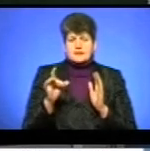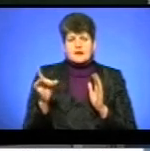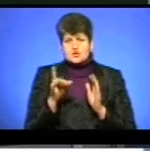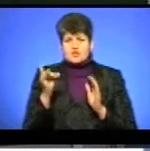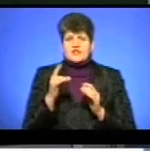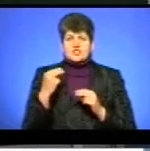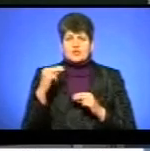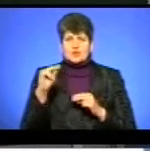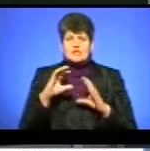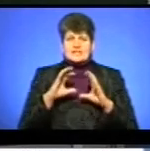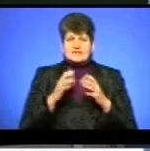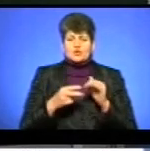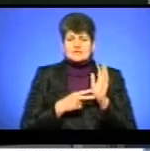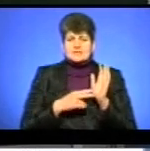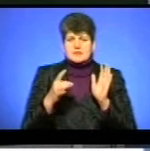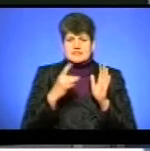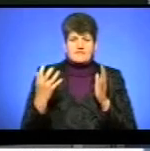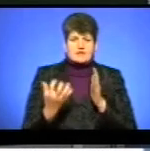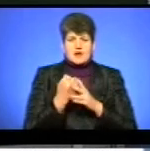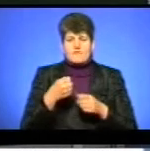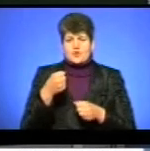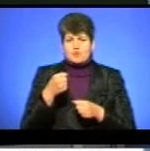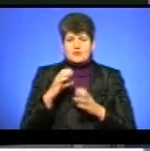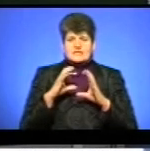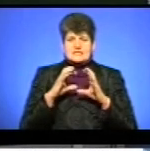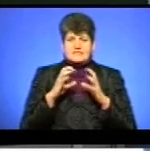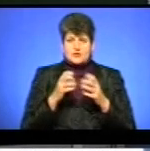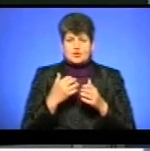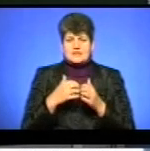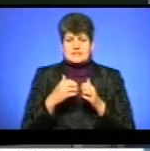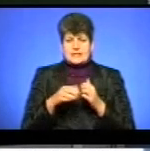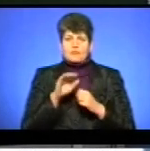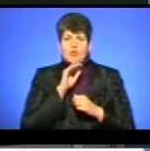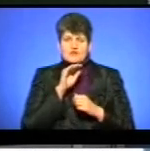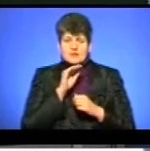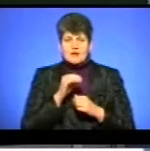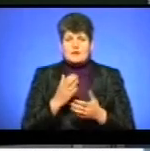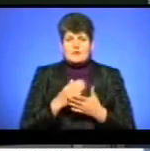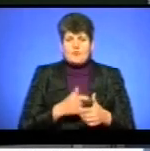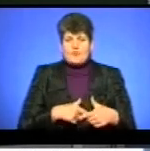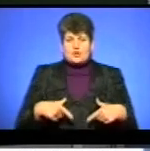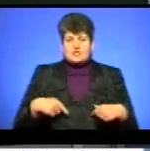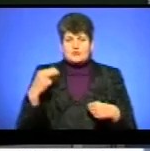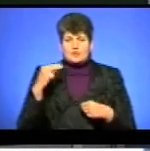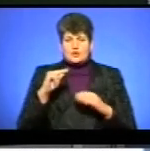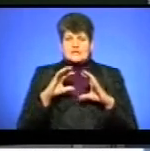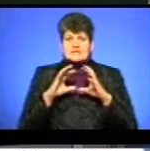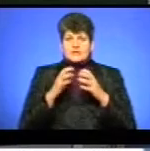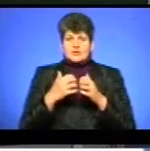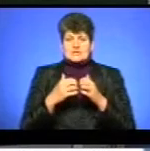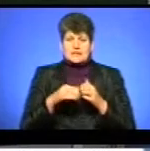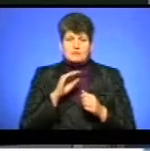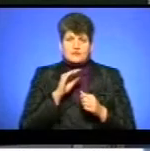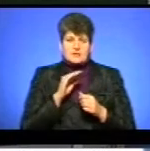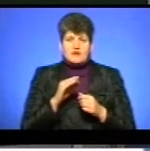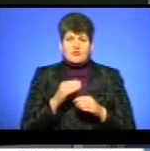світу з армспорту. 7 разів вигравав Кубок світу серед професіоналів. Володар пояса абсолютного чемпіону світу серед професіоналів